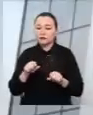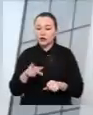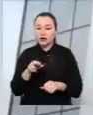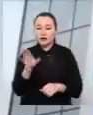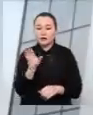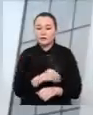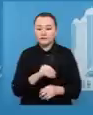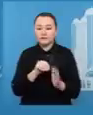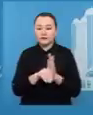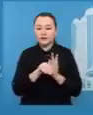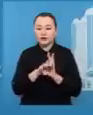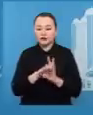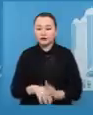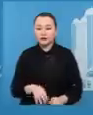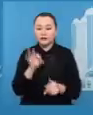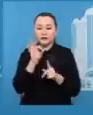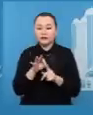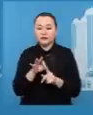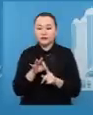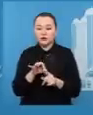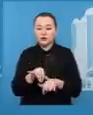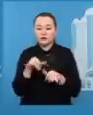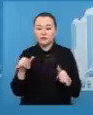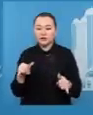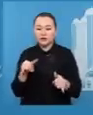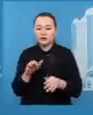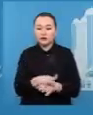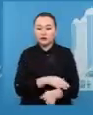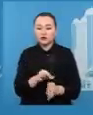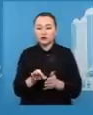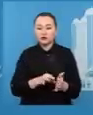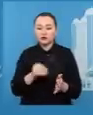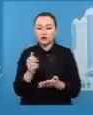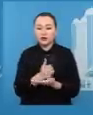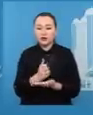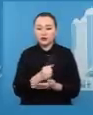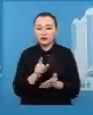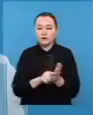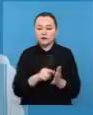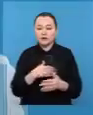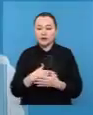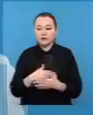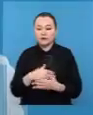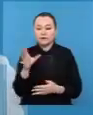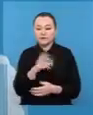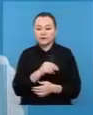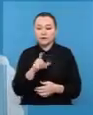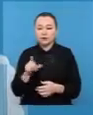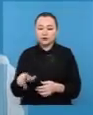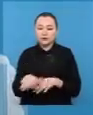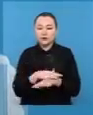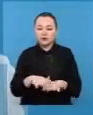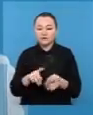всех вкладчиков. С целью увеличение долгосрочной доходности по пенсионным активам всем вкладчикам,